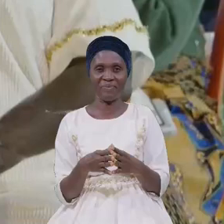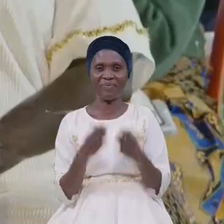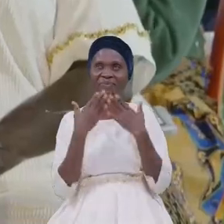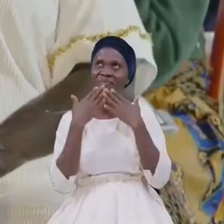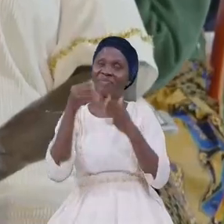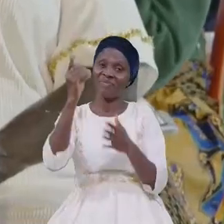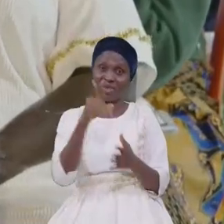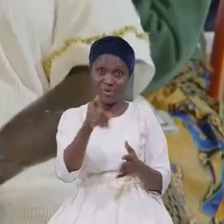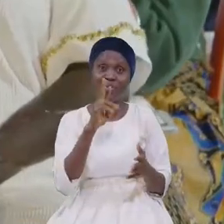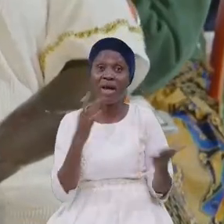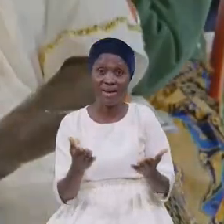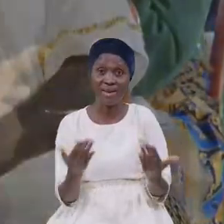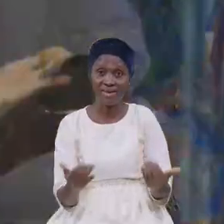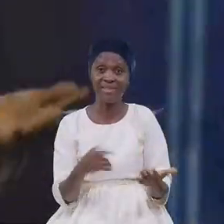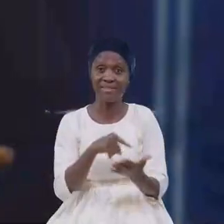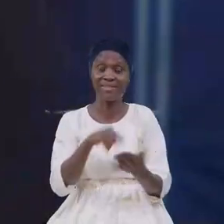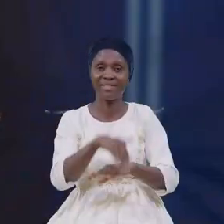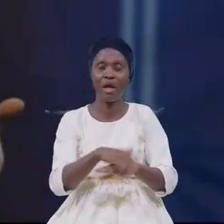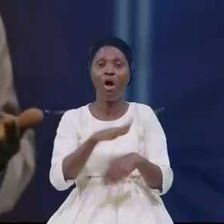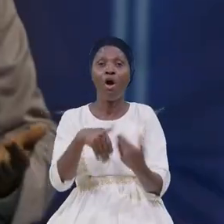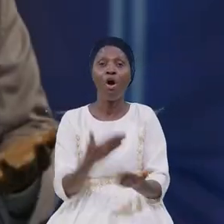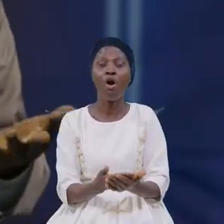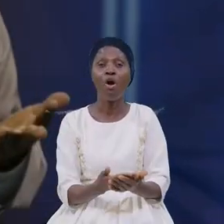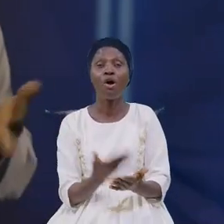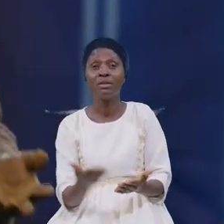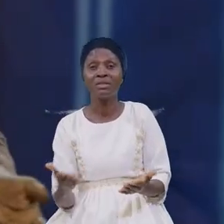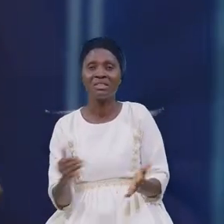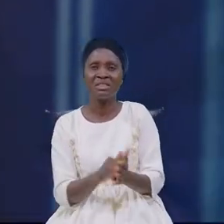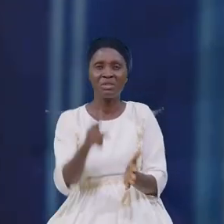là ce soir. Toutes ces choses que vous croyez